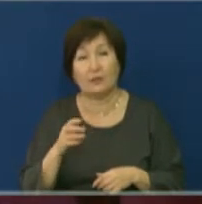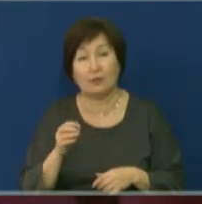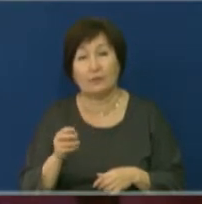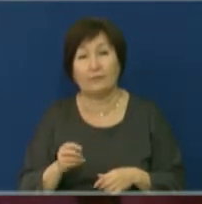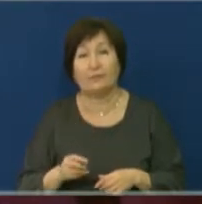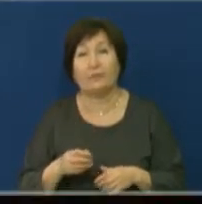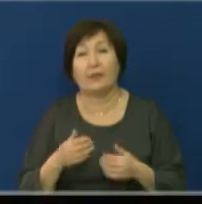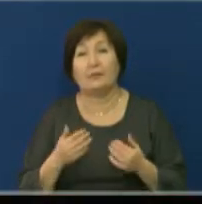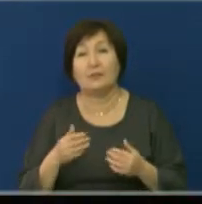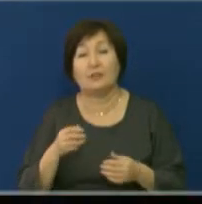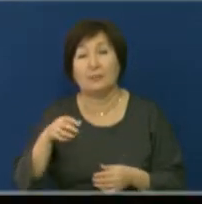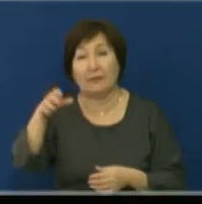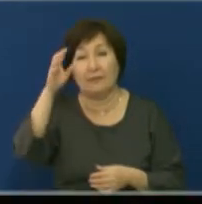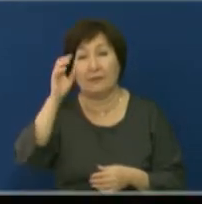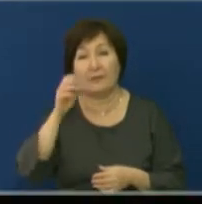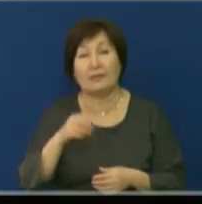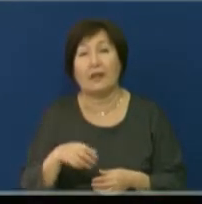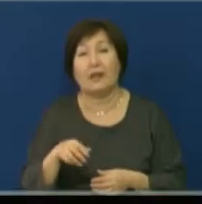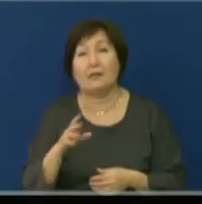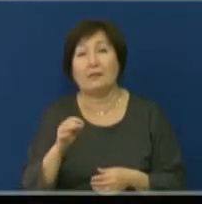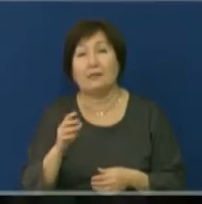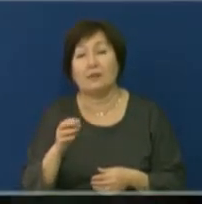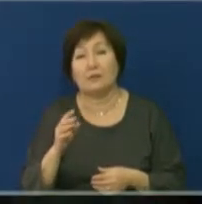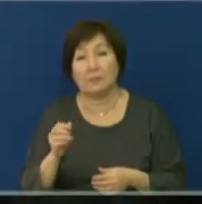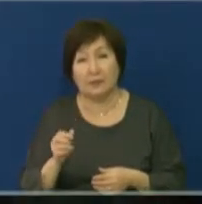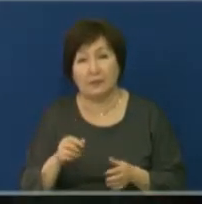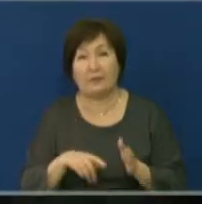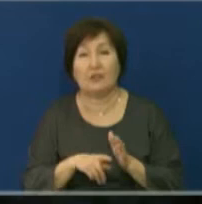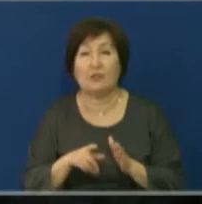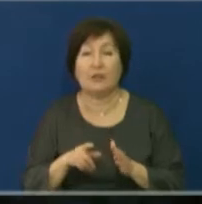Ерканом Жуасбековым. Основной критерий фестиваля – соответствие